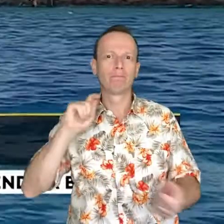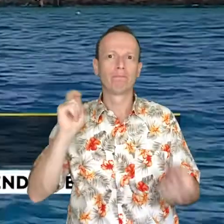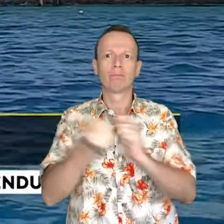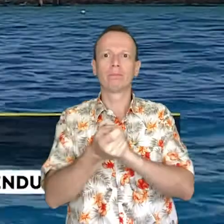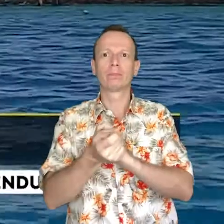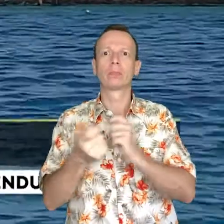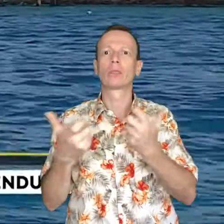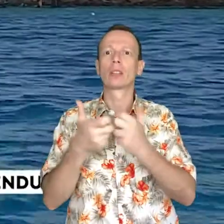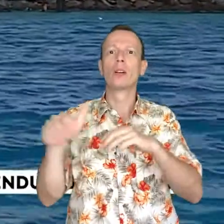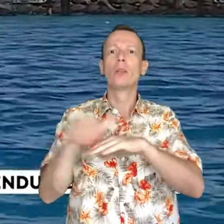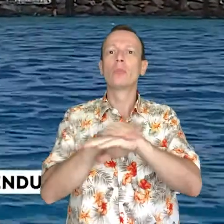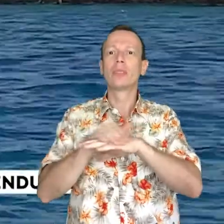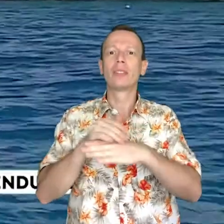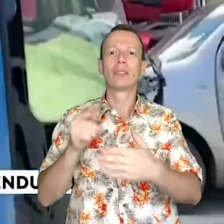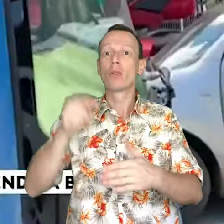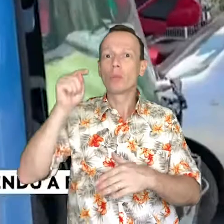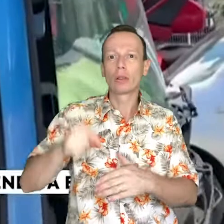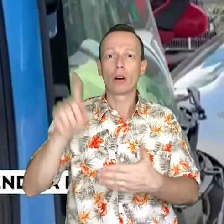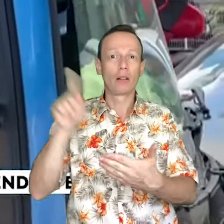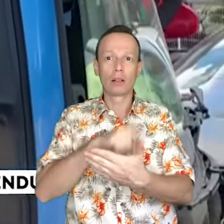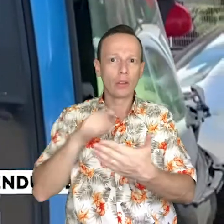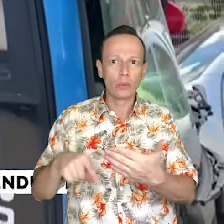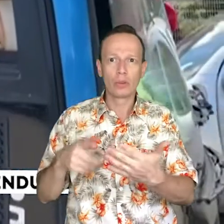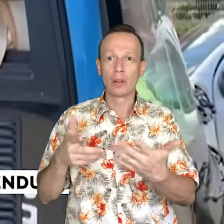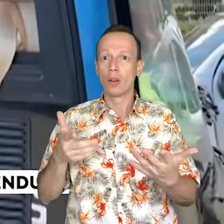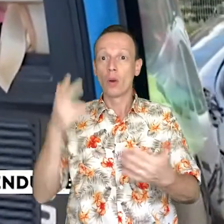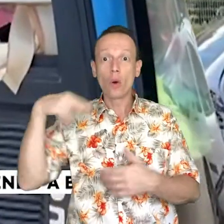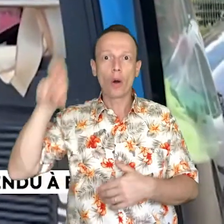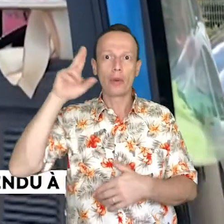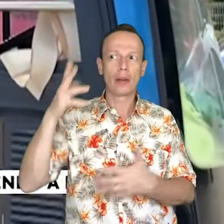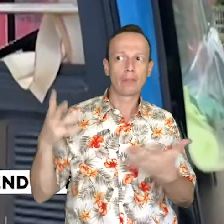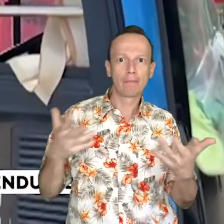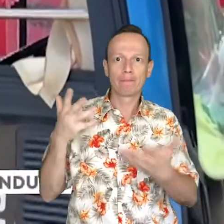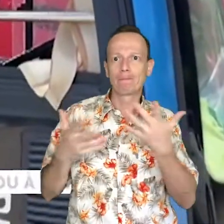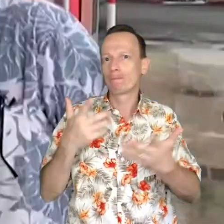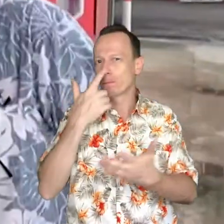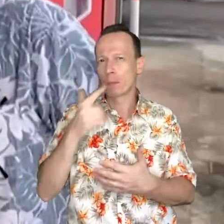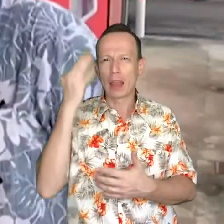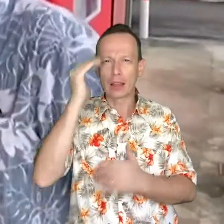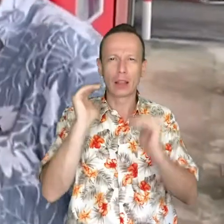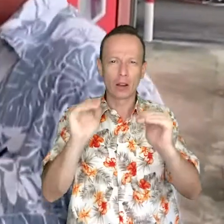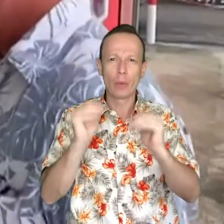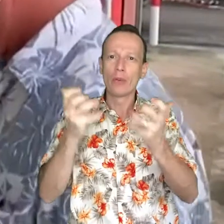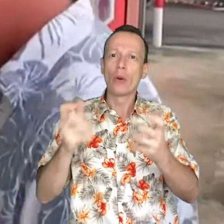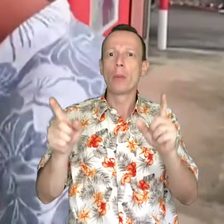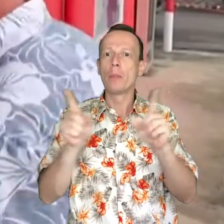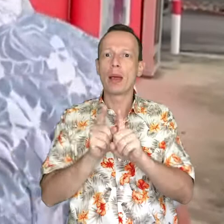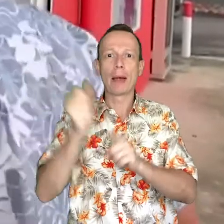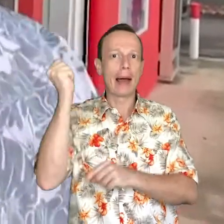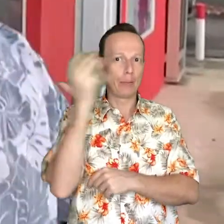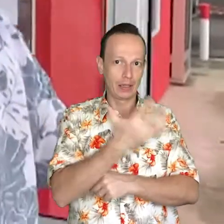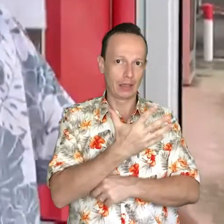de situation en supprimant le motif impérieux pour les passagers français, européens, et souhaiterait qu'il en soit de